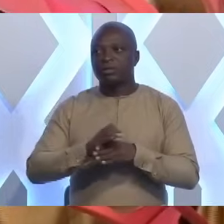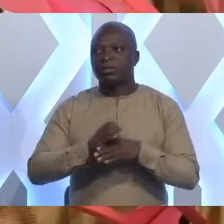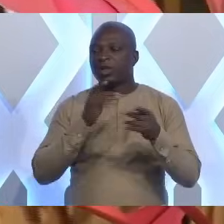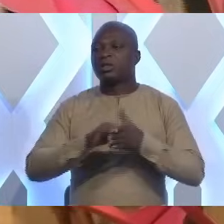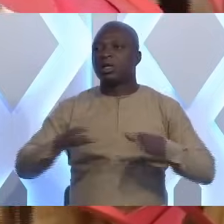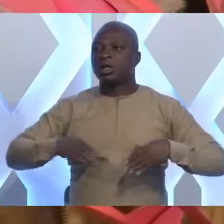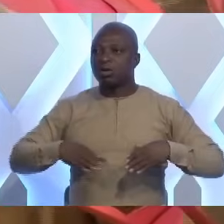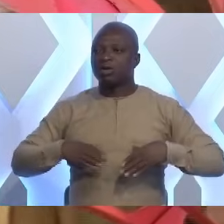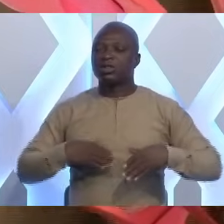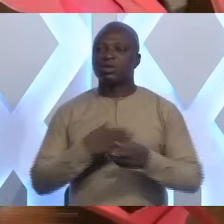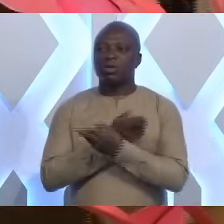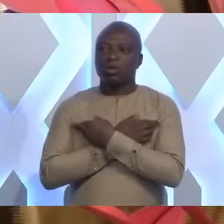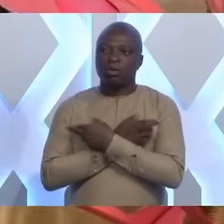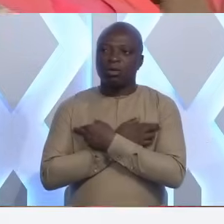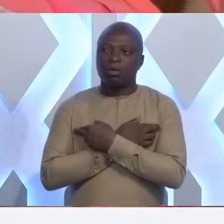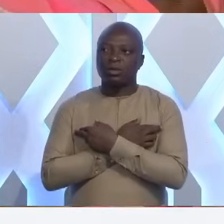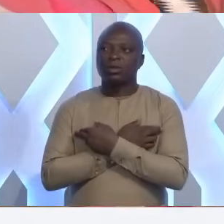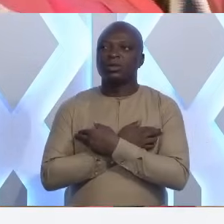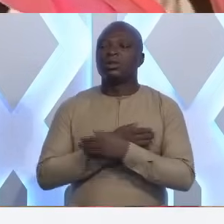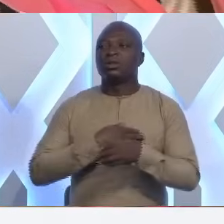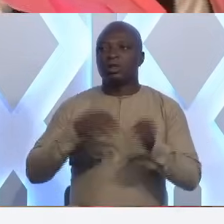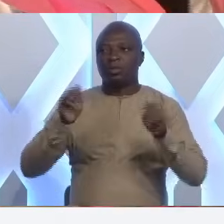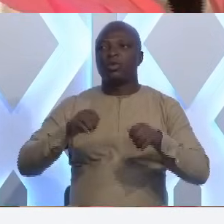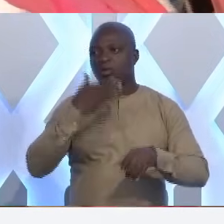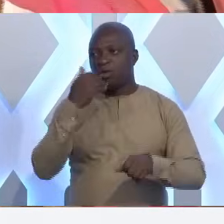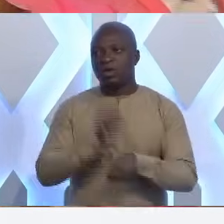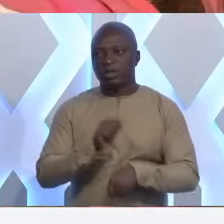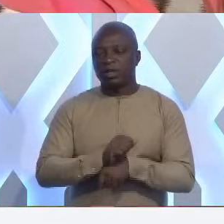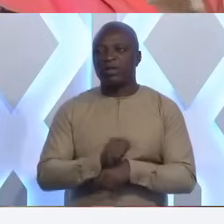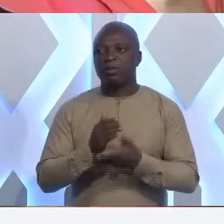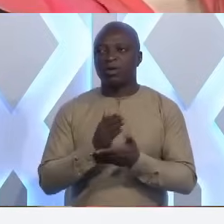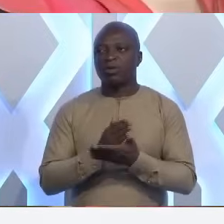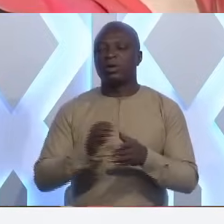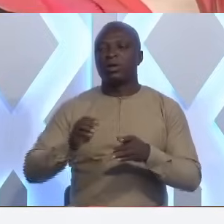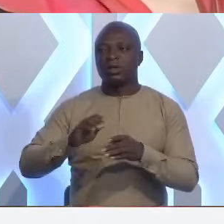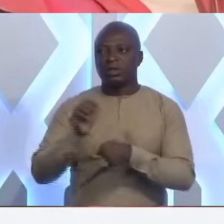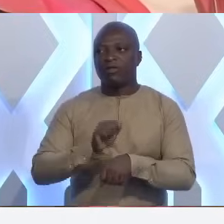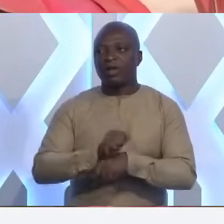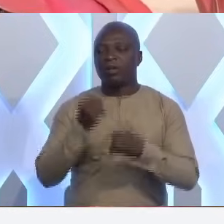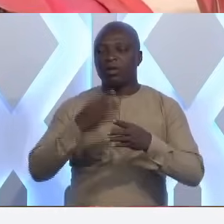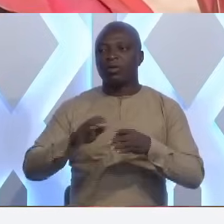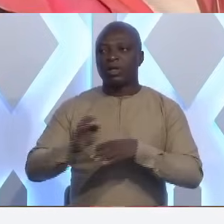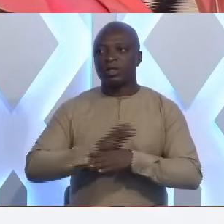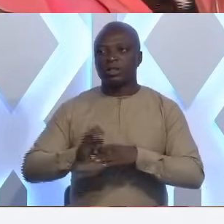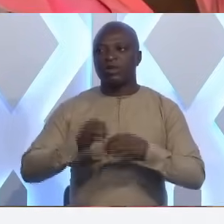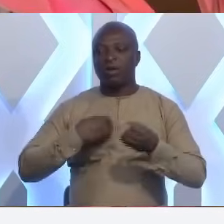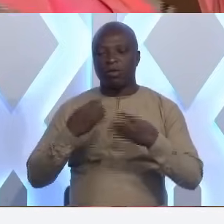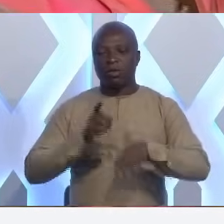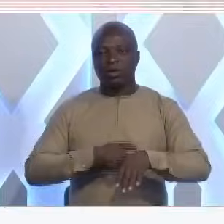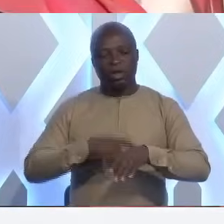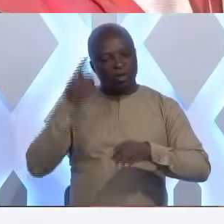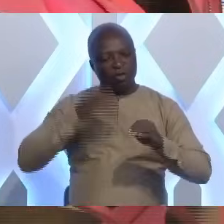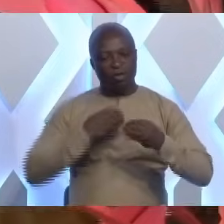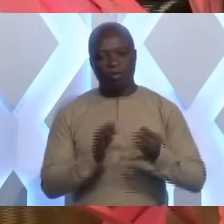congés de détente, j'ai pu mieux travailler mes cours, traiter plus d'exercices, avoir plus de temps pour